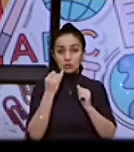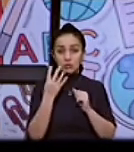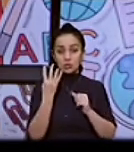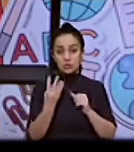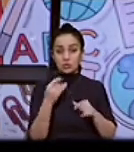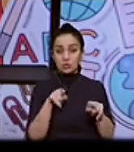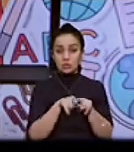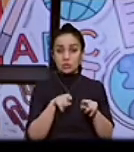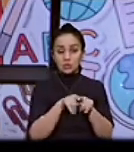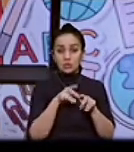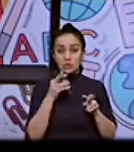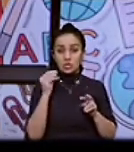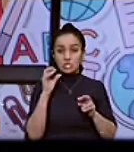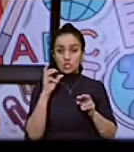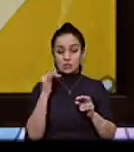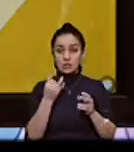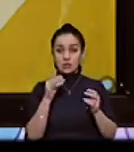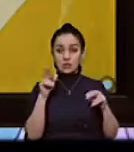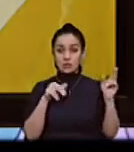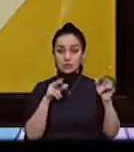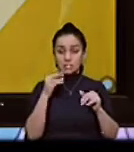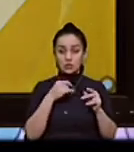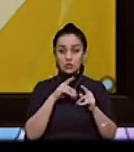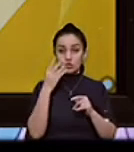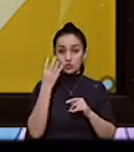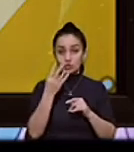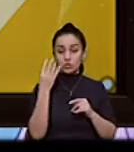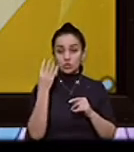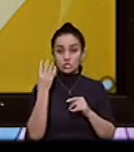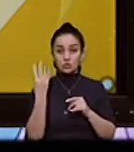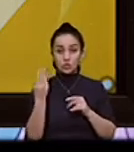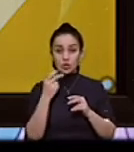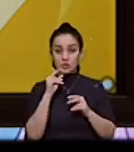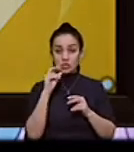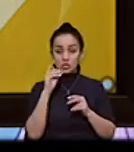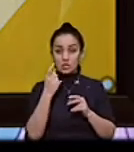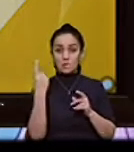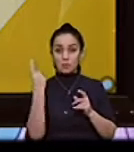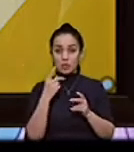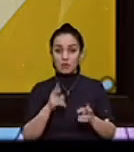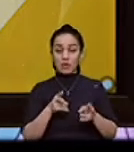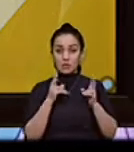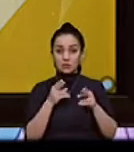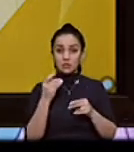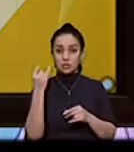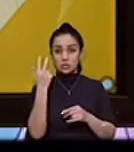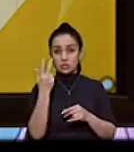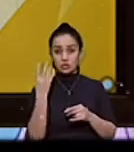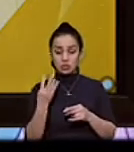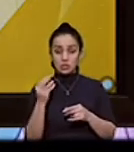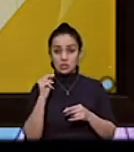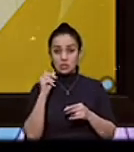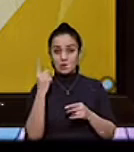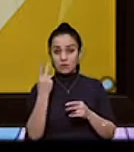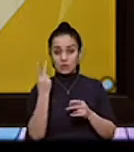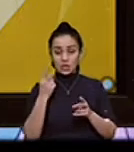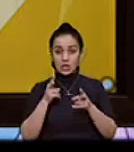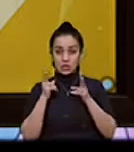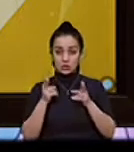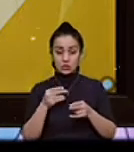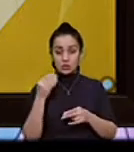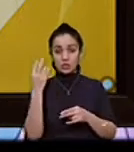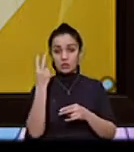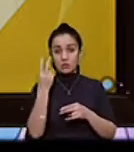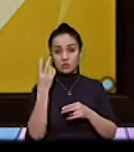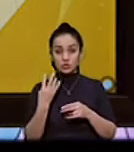них на 4 равные части. Закрасьте 4/4 части первого отрезка, 3/4 части